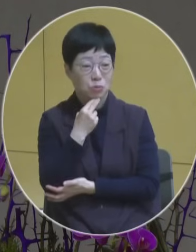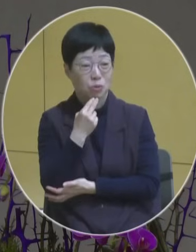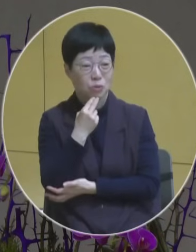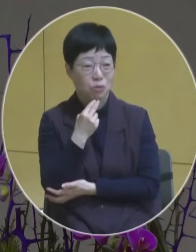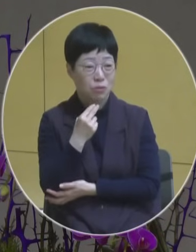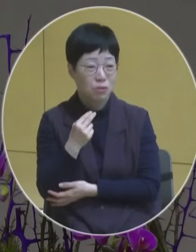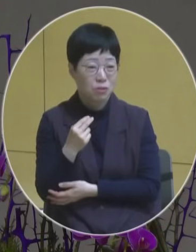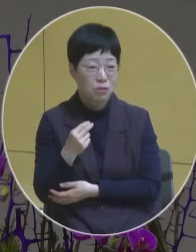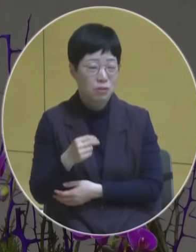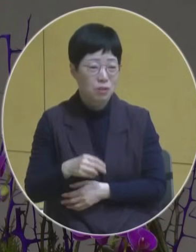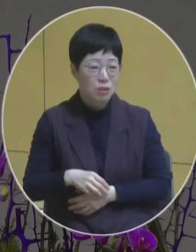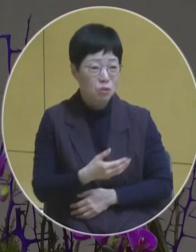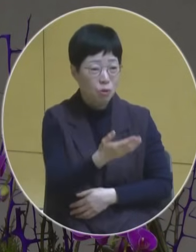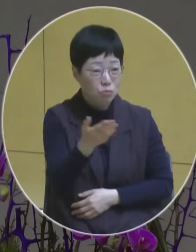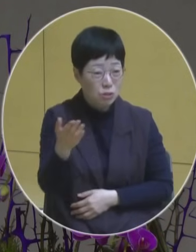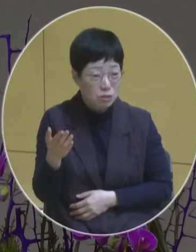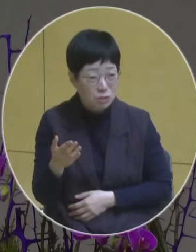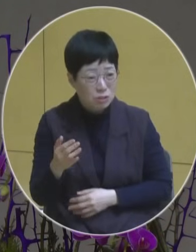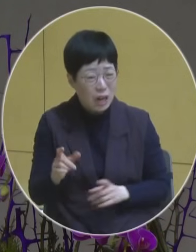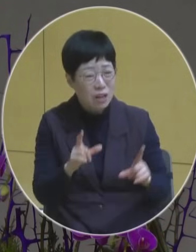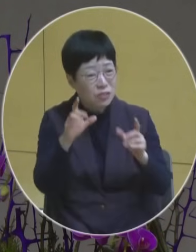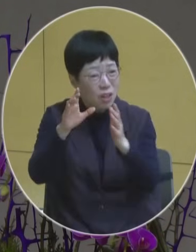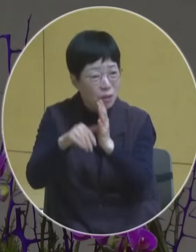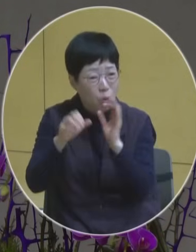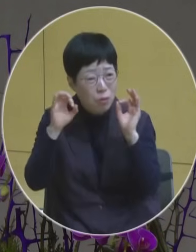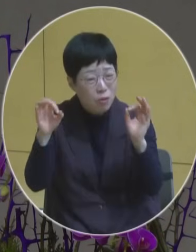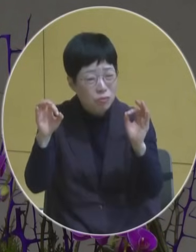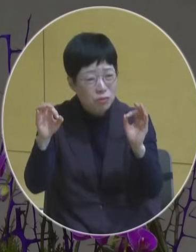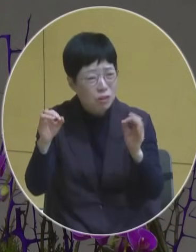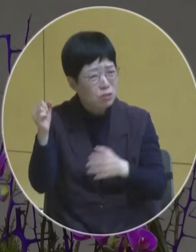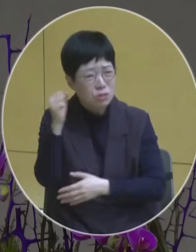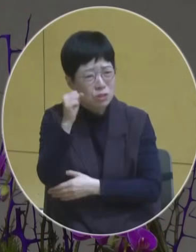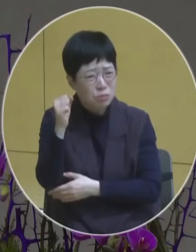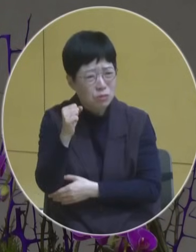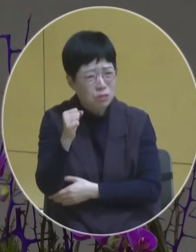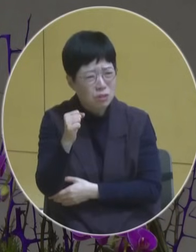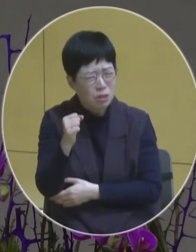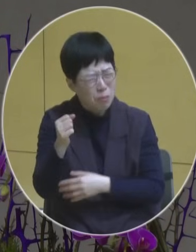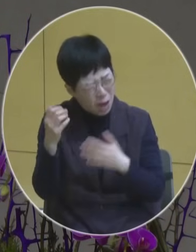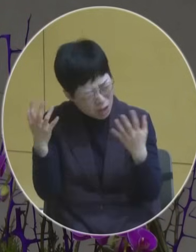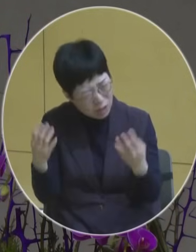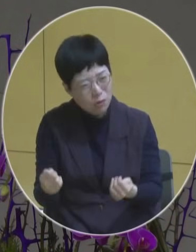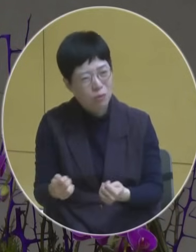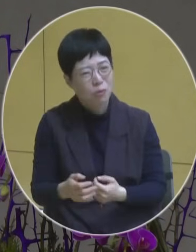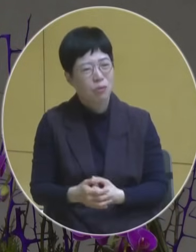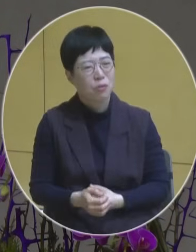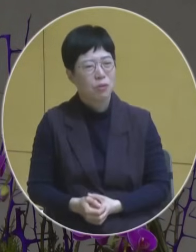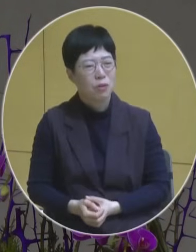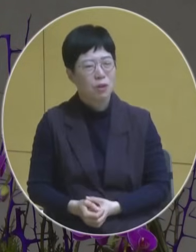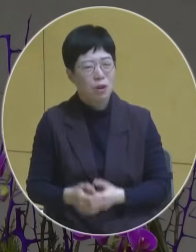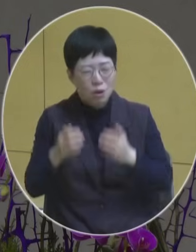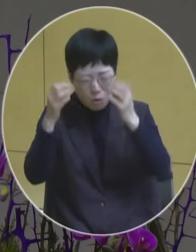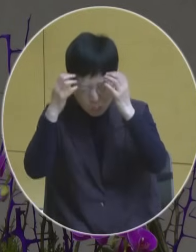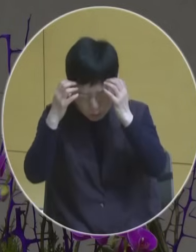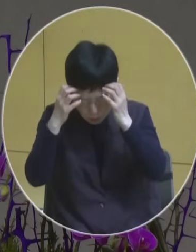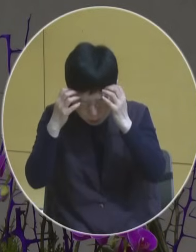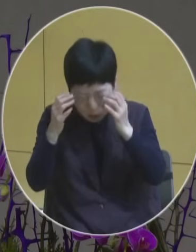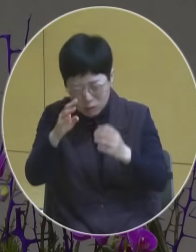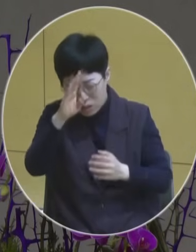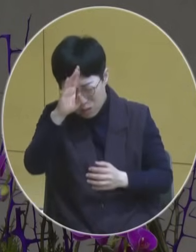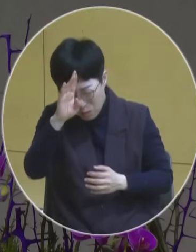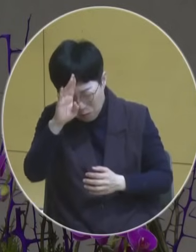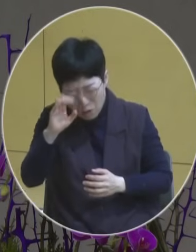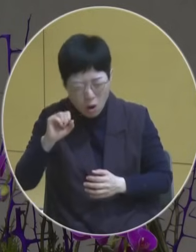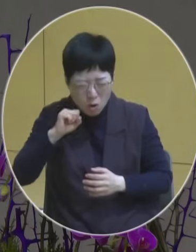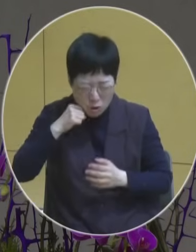않습니다. 여러분, 우리는 인생을 살면서 우리 인생을 흔드는 일들이 얼마나 많은지 모릅니다. 고난과 질병과